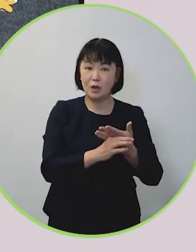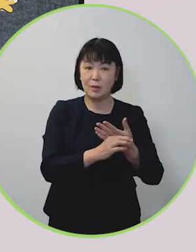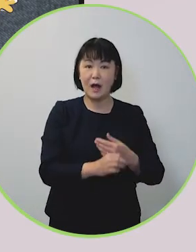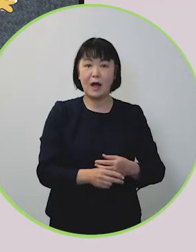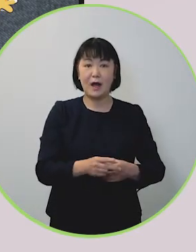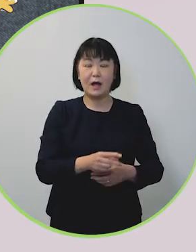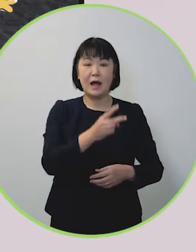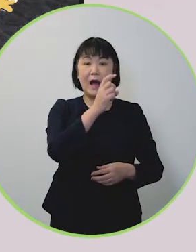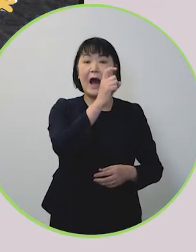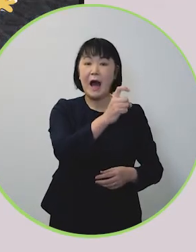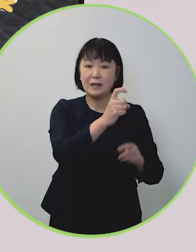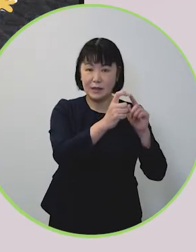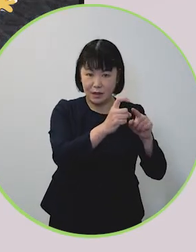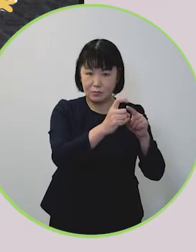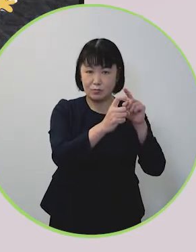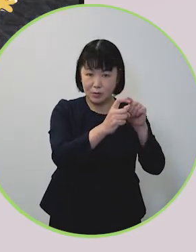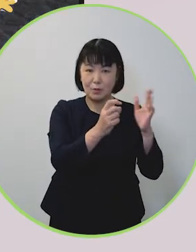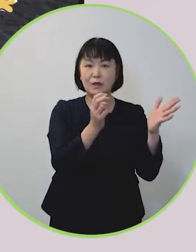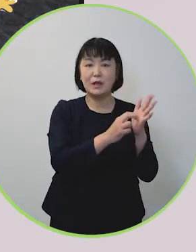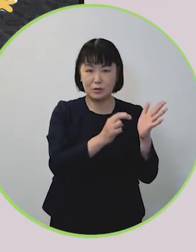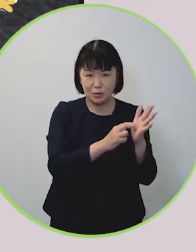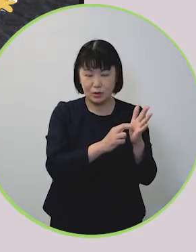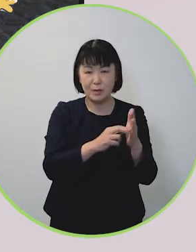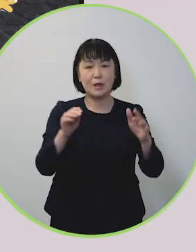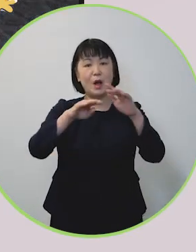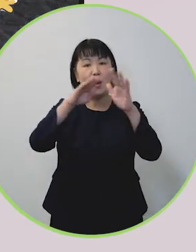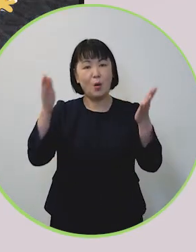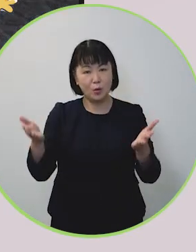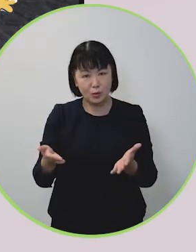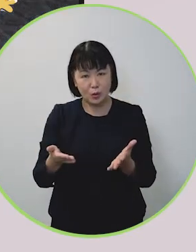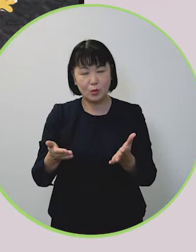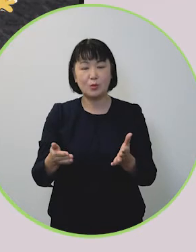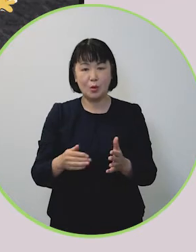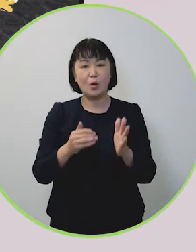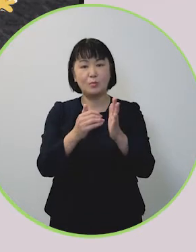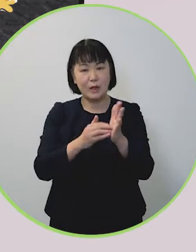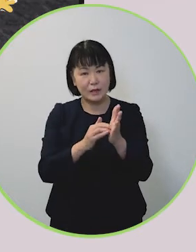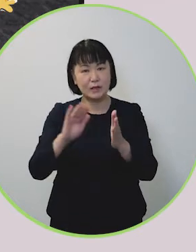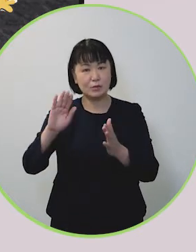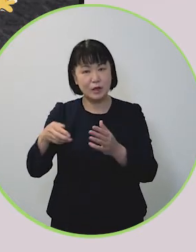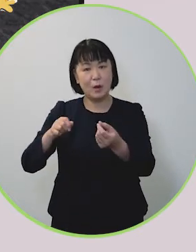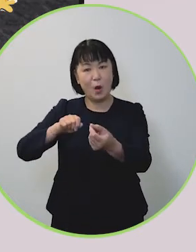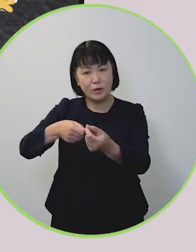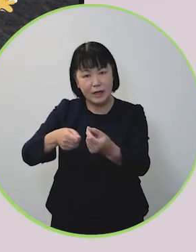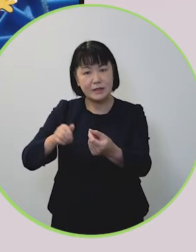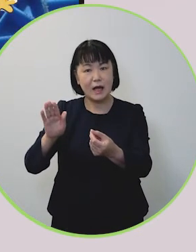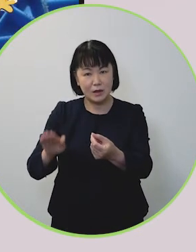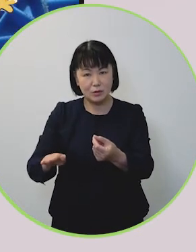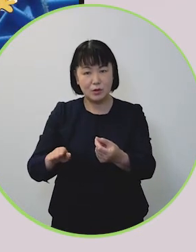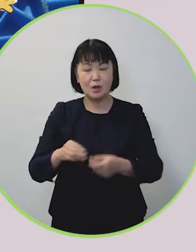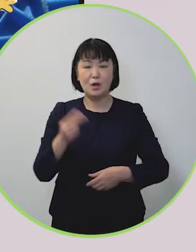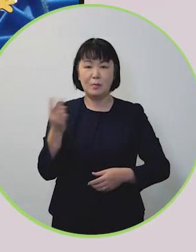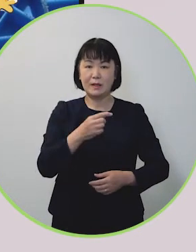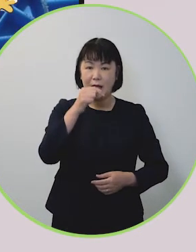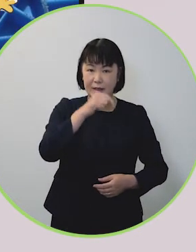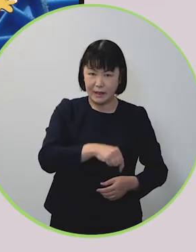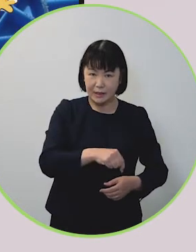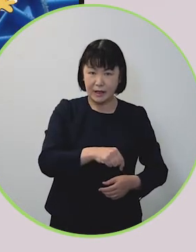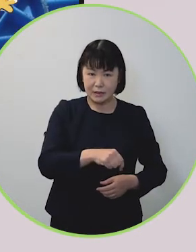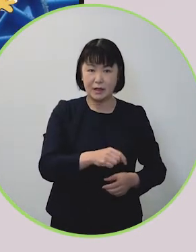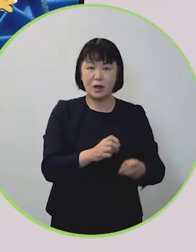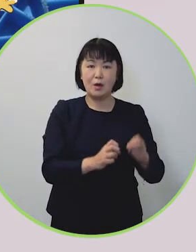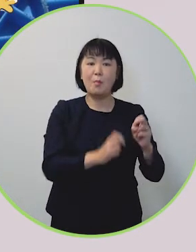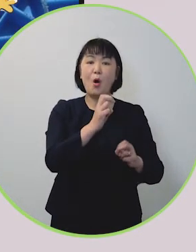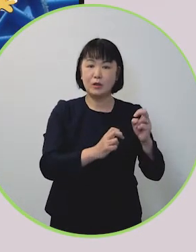版わー大部分は+チップだけどネジなどは使われている製品ライブ人モーター